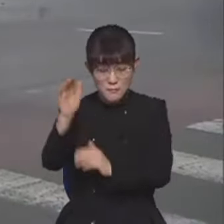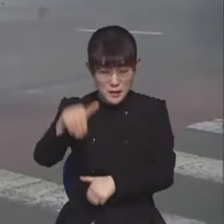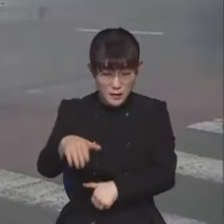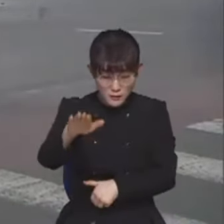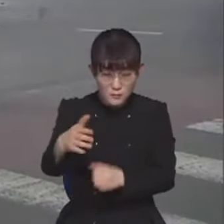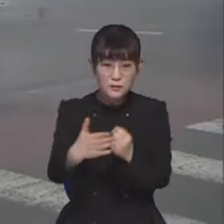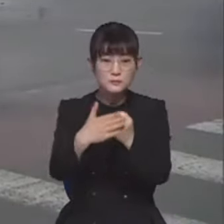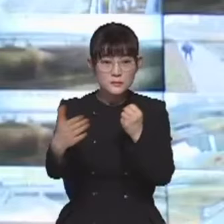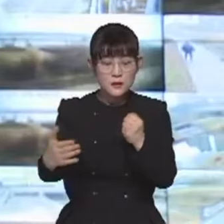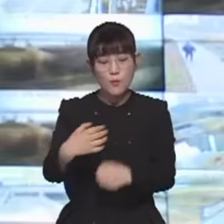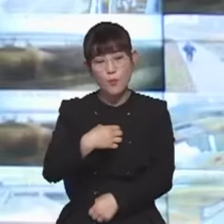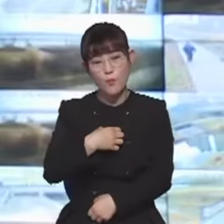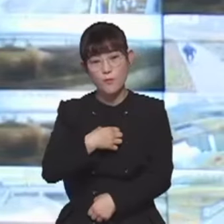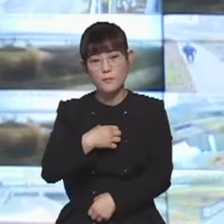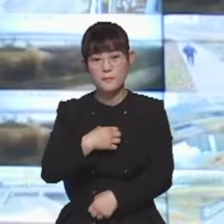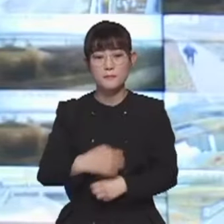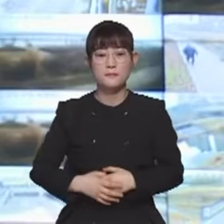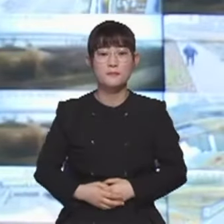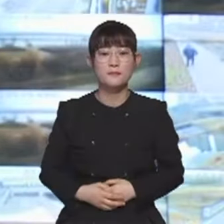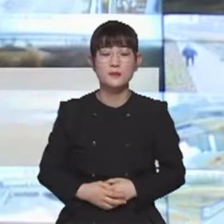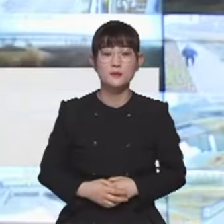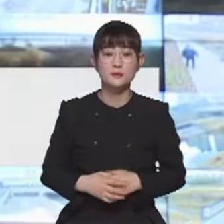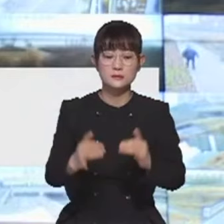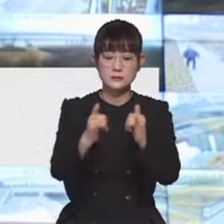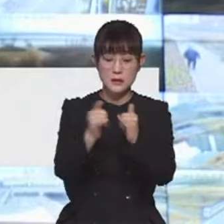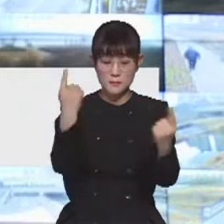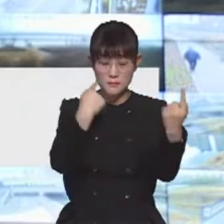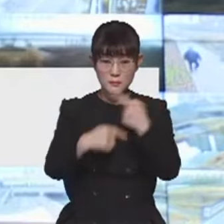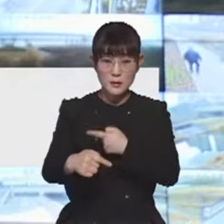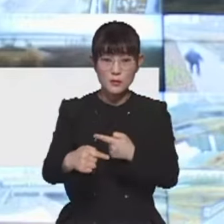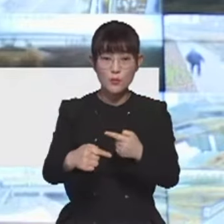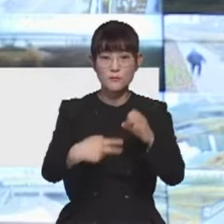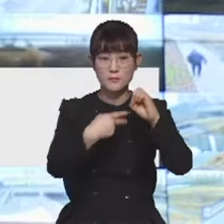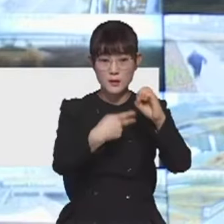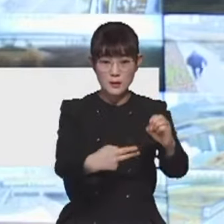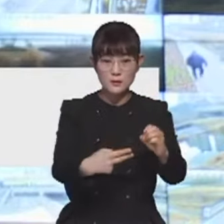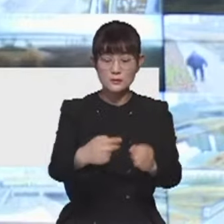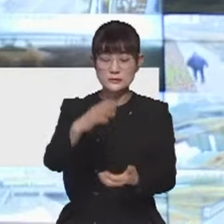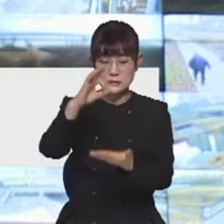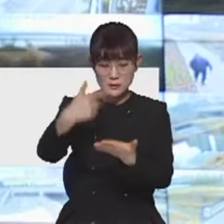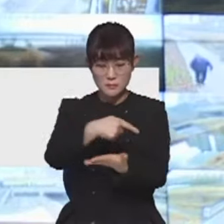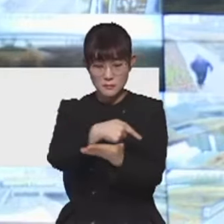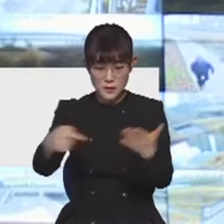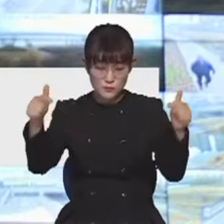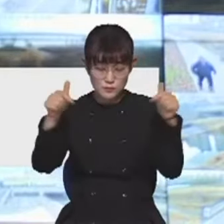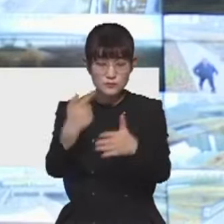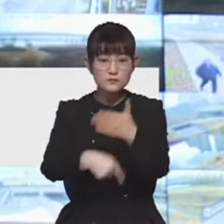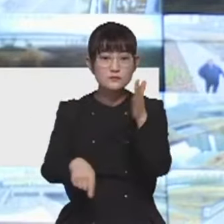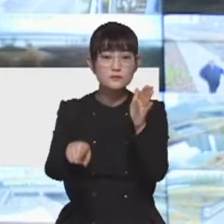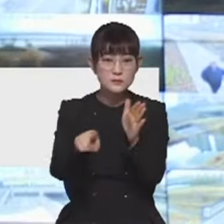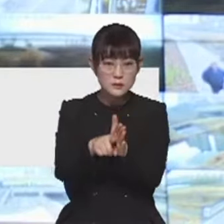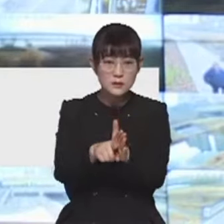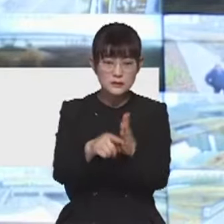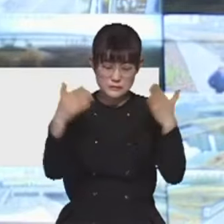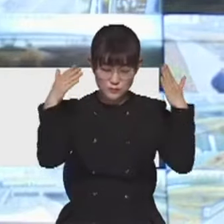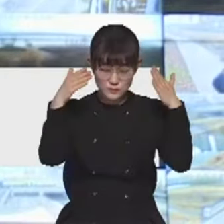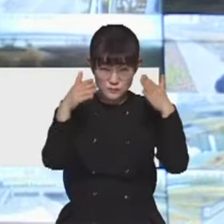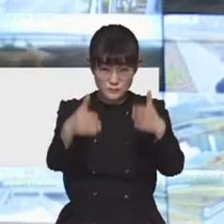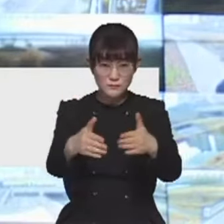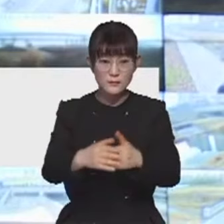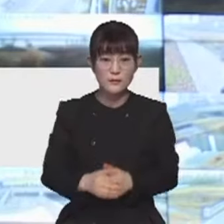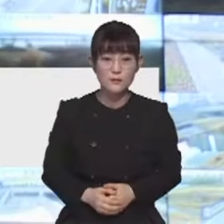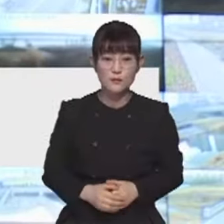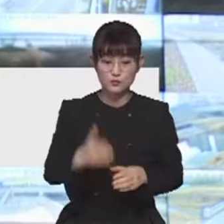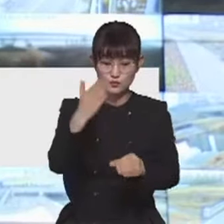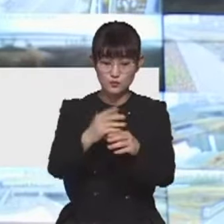일상이 됐습니다 임명 피해 제로 재산 피해 최소화를 목표로 자연재난 상황에 총력 대응하고